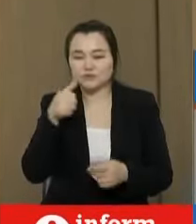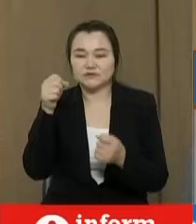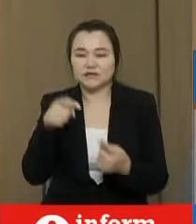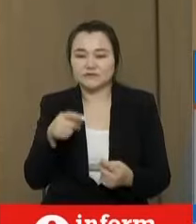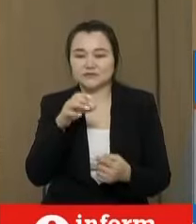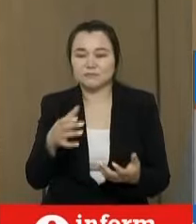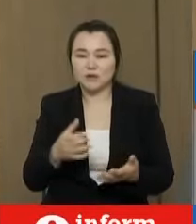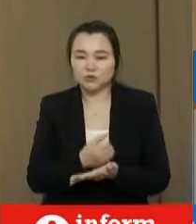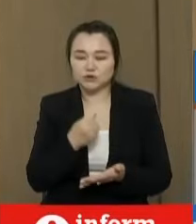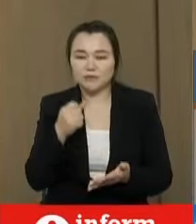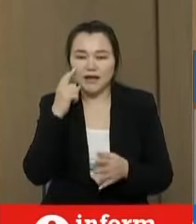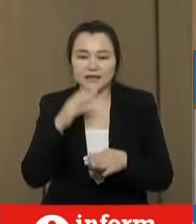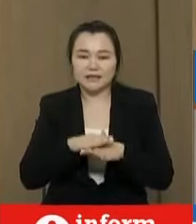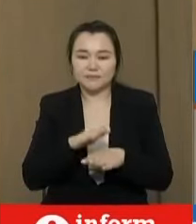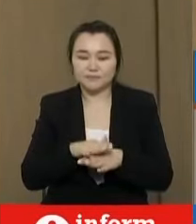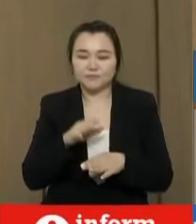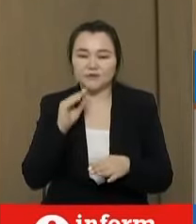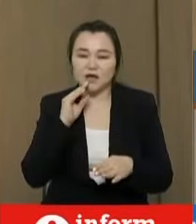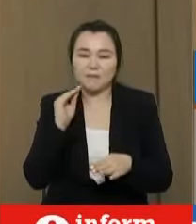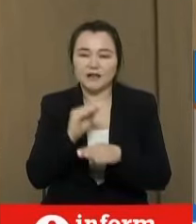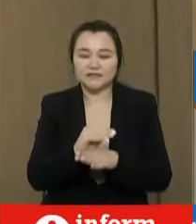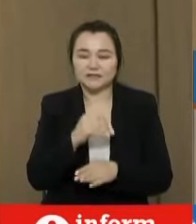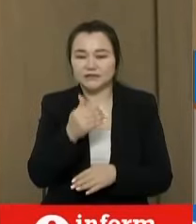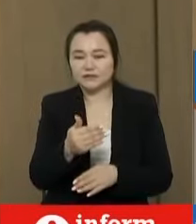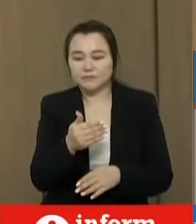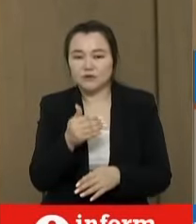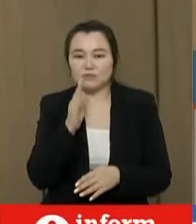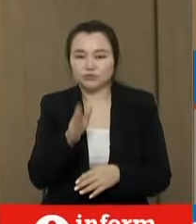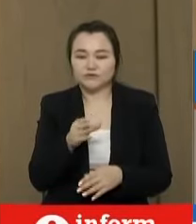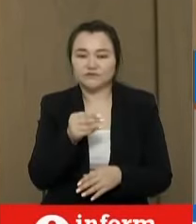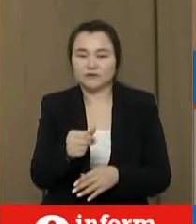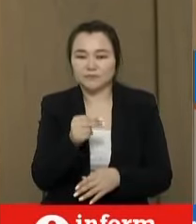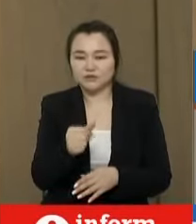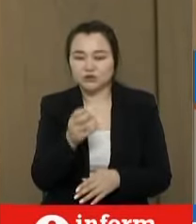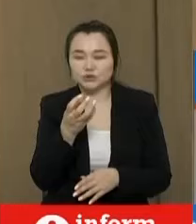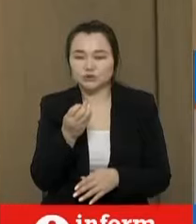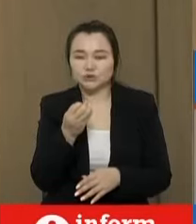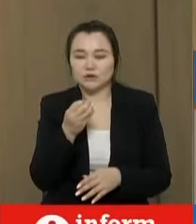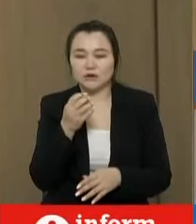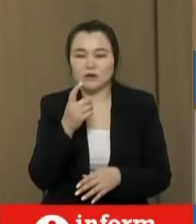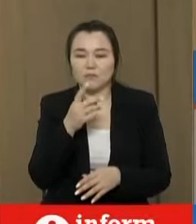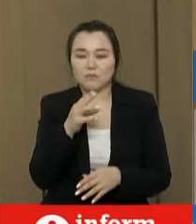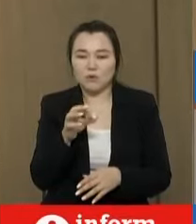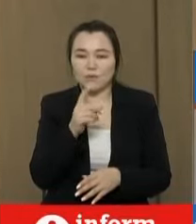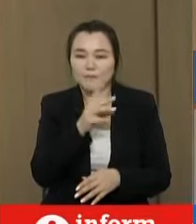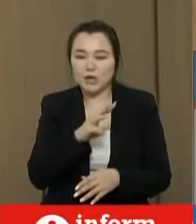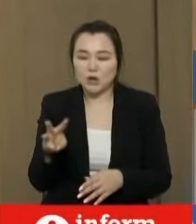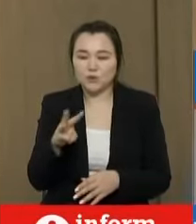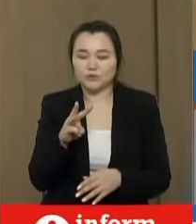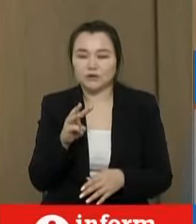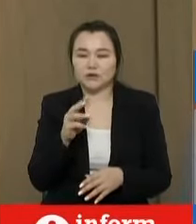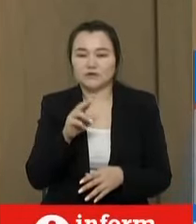с поручением акима, дополнительно им будет выплачиваться еще по 1 миллиону тенге.